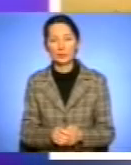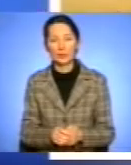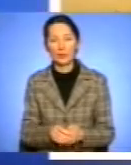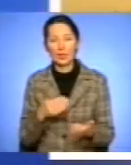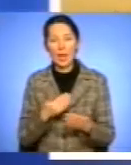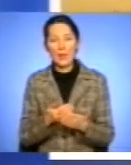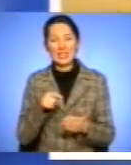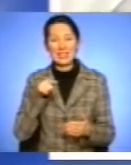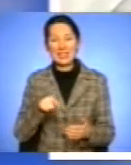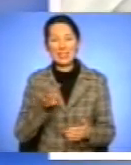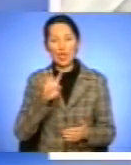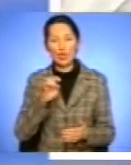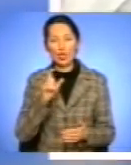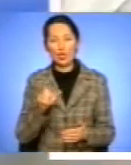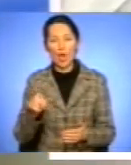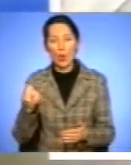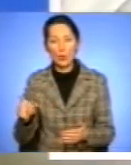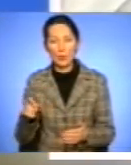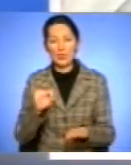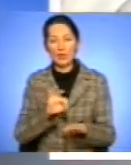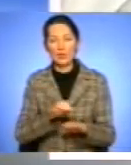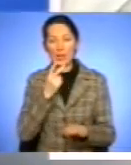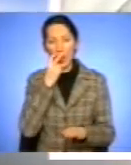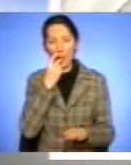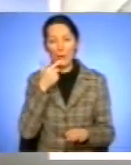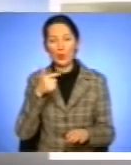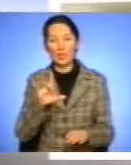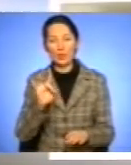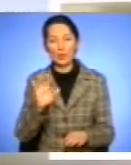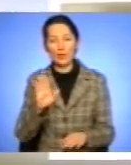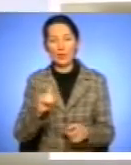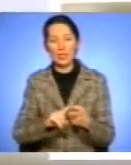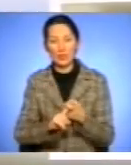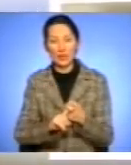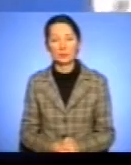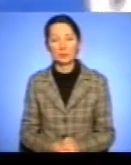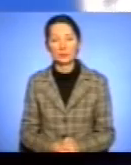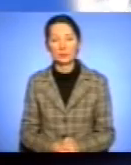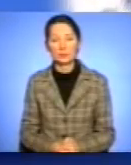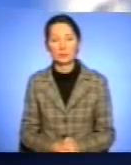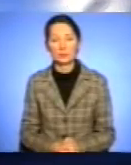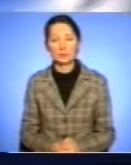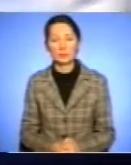Майже 1400 осіб захворіли на грип та гострі респіраторні вірусні інфекції в області з початку року.